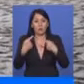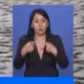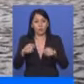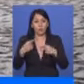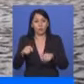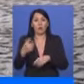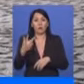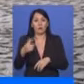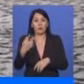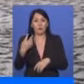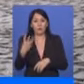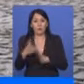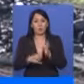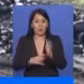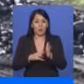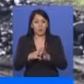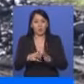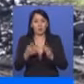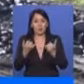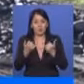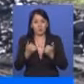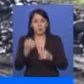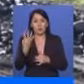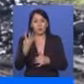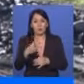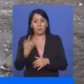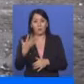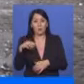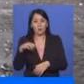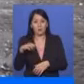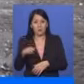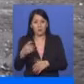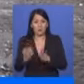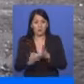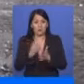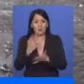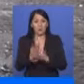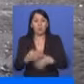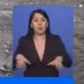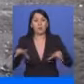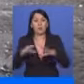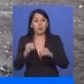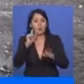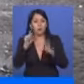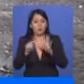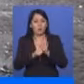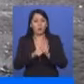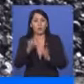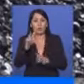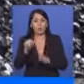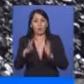саудаланатын 34 темір жол тұйығы бар. Қазіргі таңда оларға 45 мың тонна қара отын жеткізілді. Жалпы тұрғындарға қыстан шығу